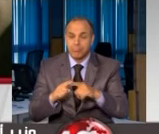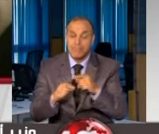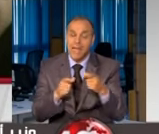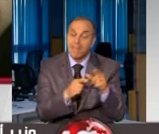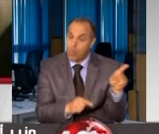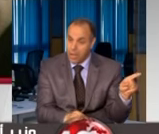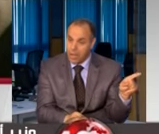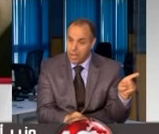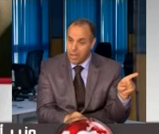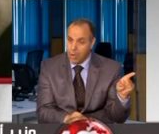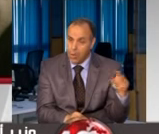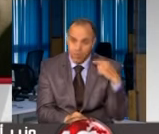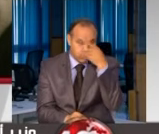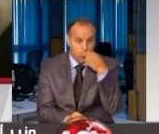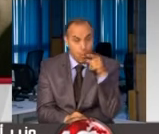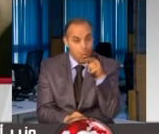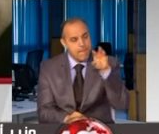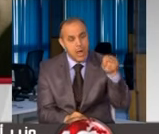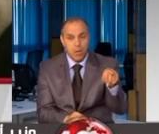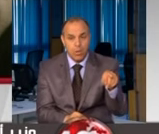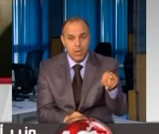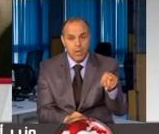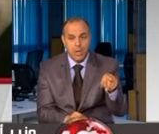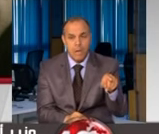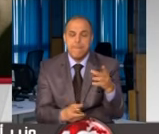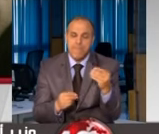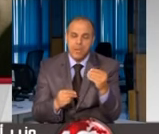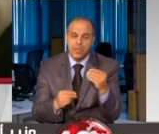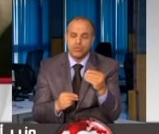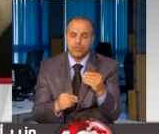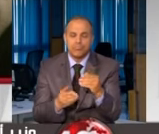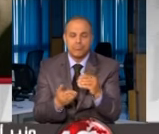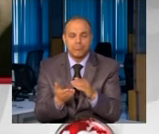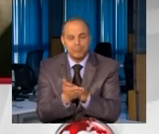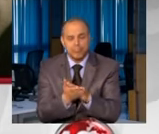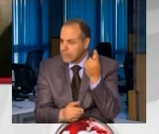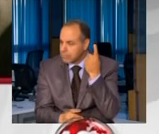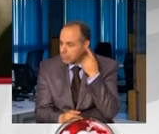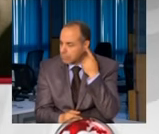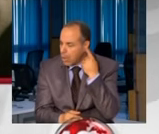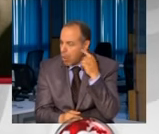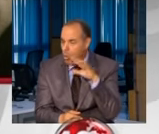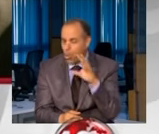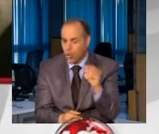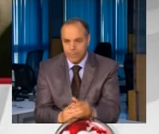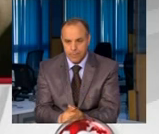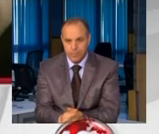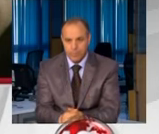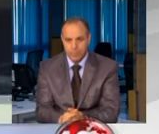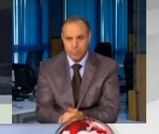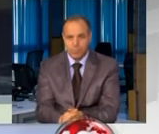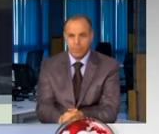الدولة والمشتبه فيه تتخللها مراحل اعتذار واستماع عمومي.